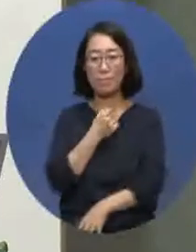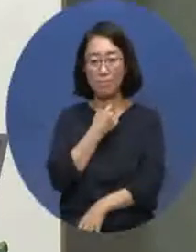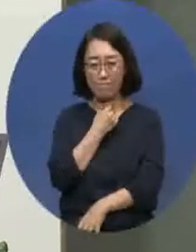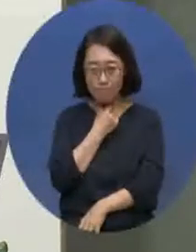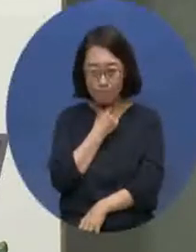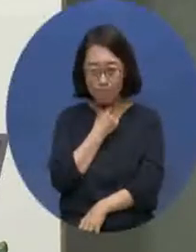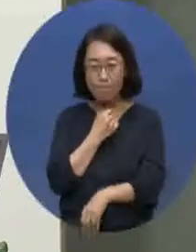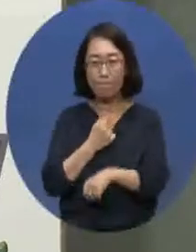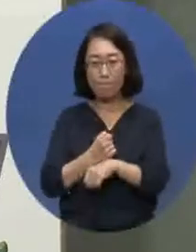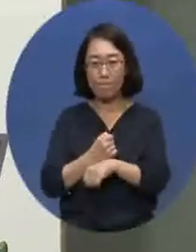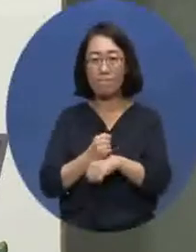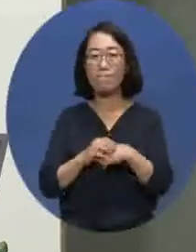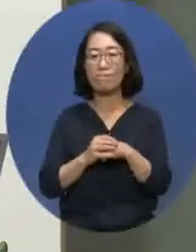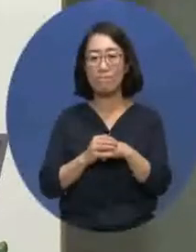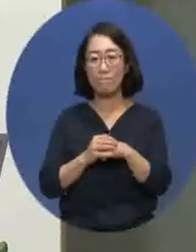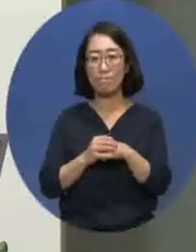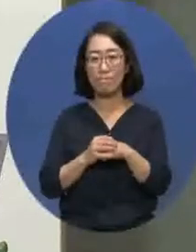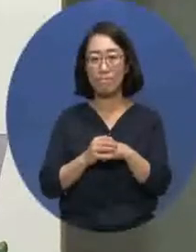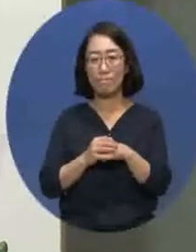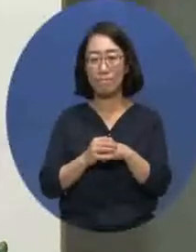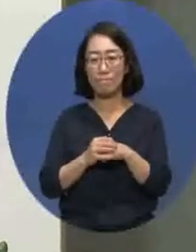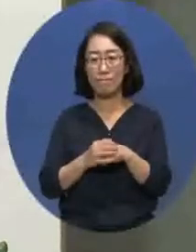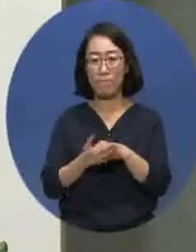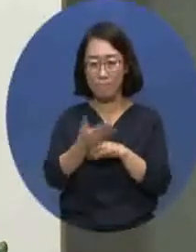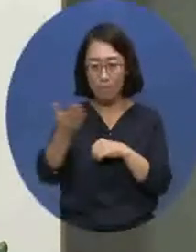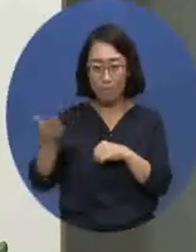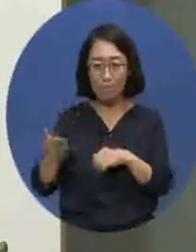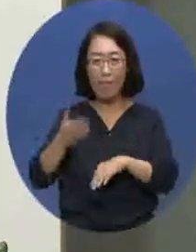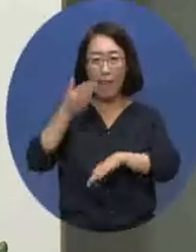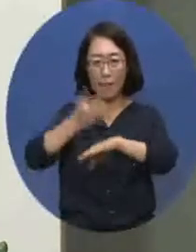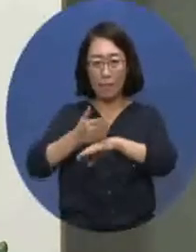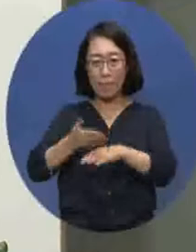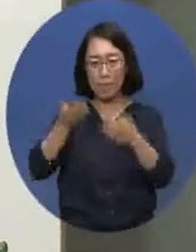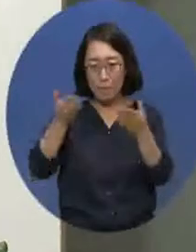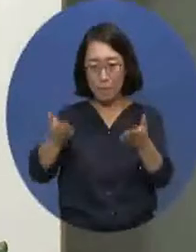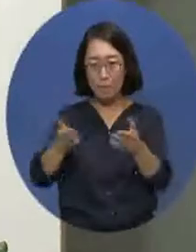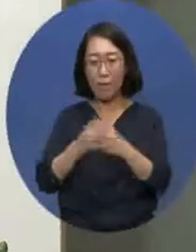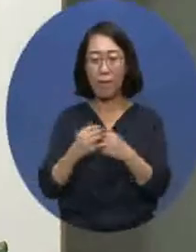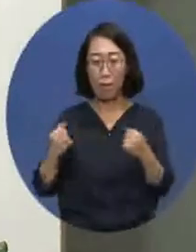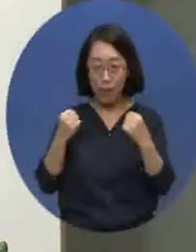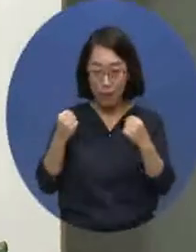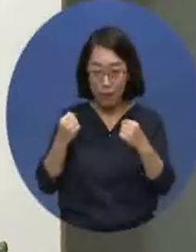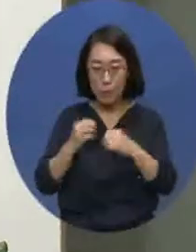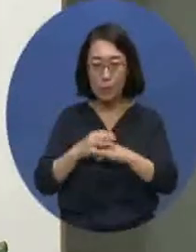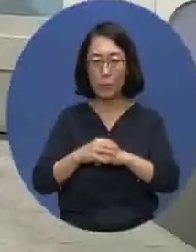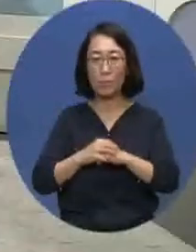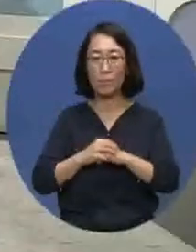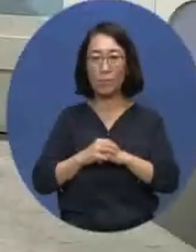만남의 시간을 되기를 기원하겠습니다 여러분 대단히 감사합니다 건강하십시오